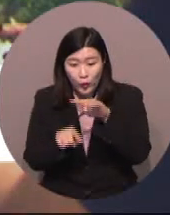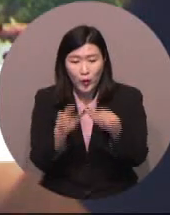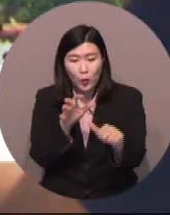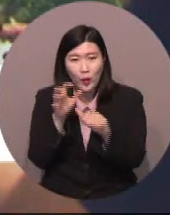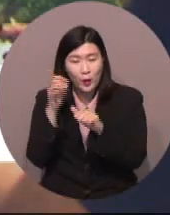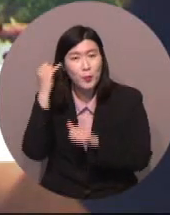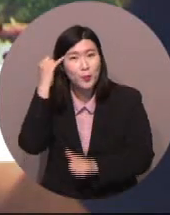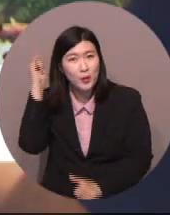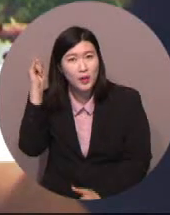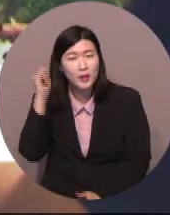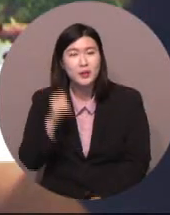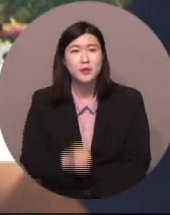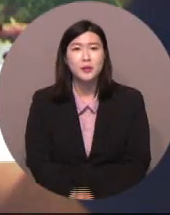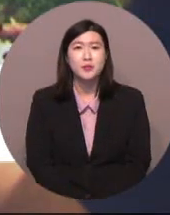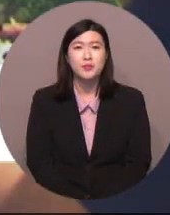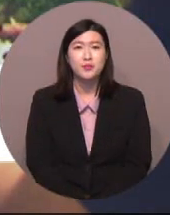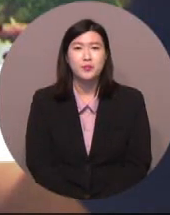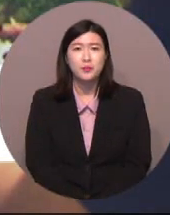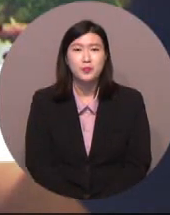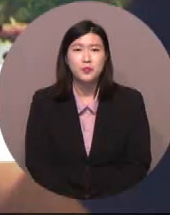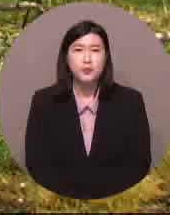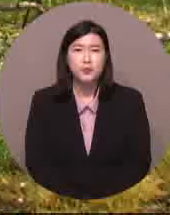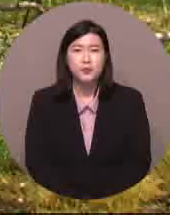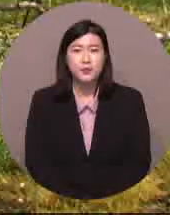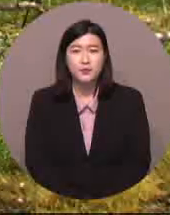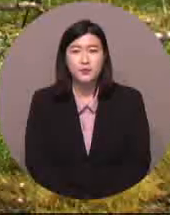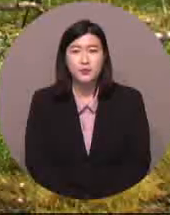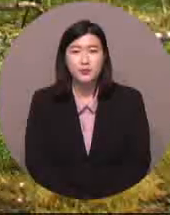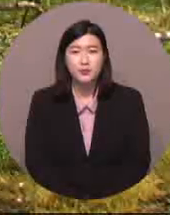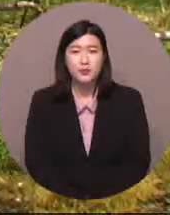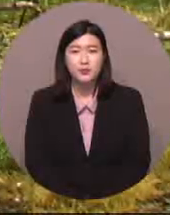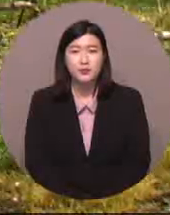떠오르고 있습니다. 이승섭 기자입니다.